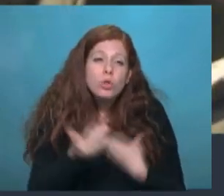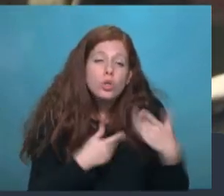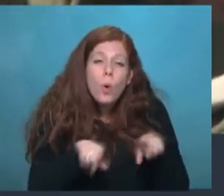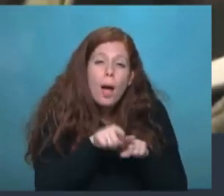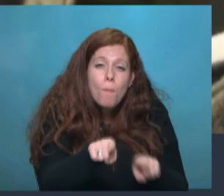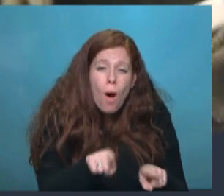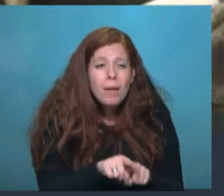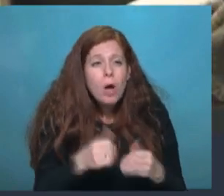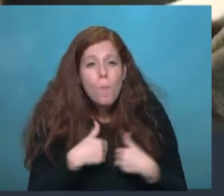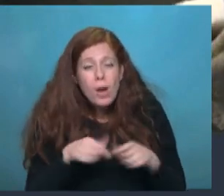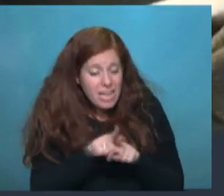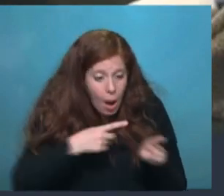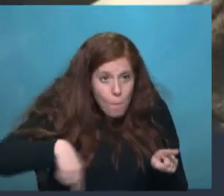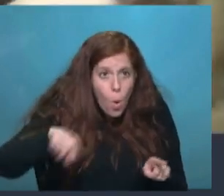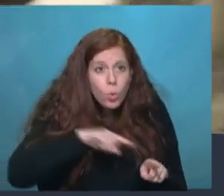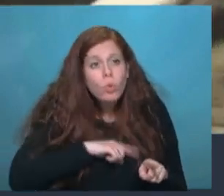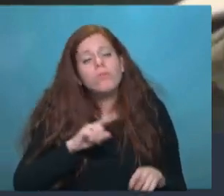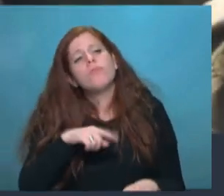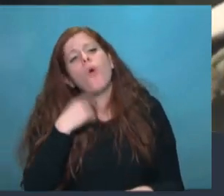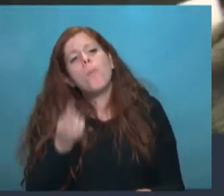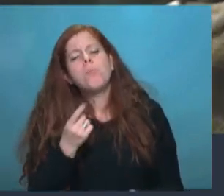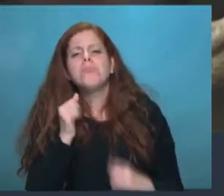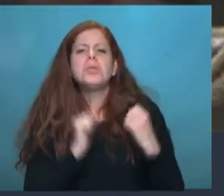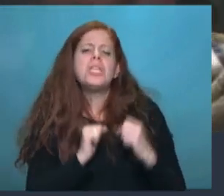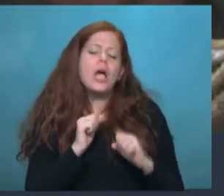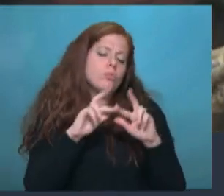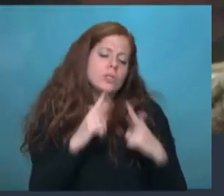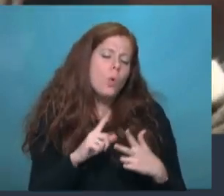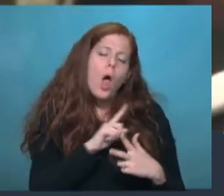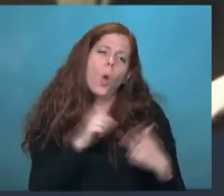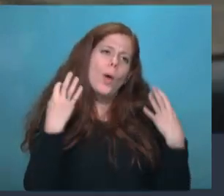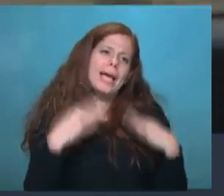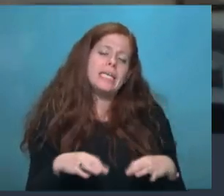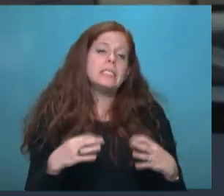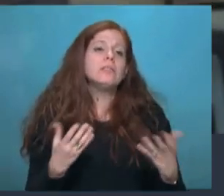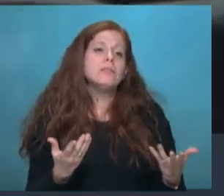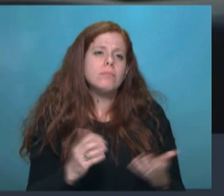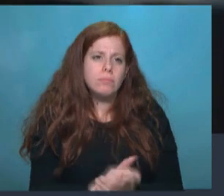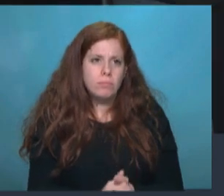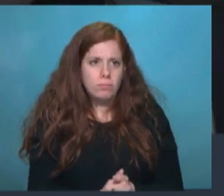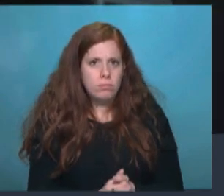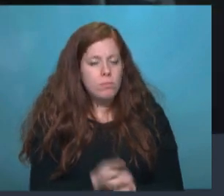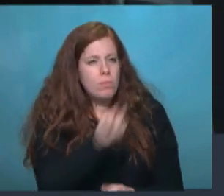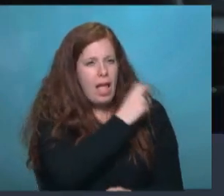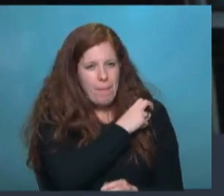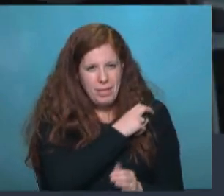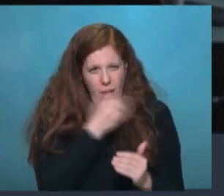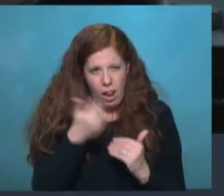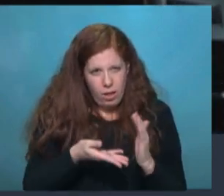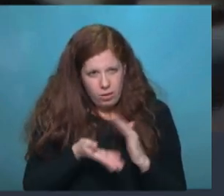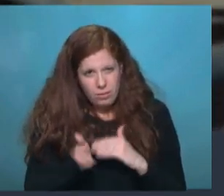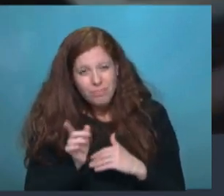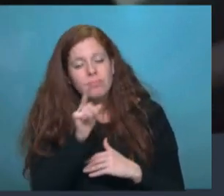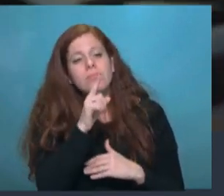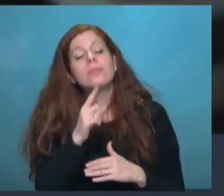כמוני, כמונו, ואומרים, התנהגנו בצורה לא ערכית. הרמטכ"ל היוצא מגיב בין היתר